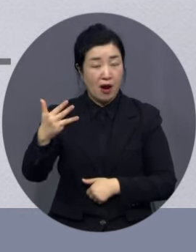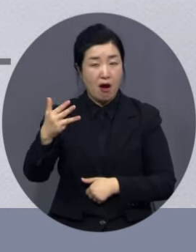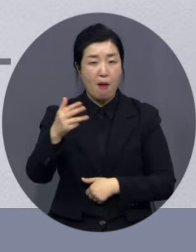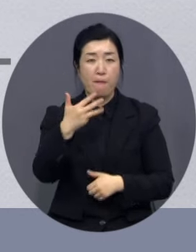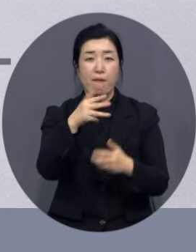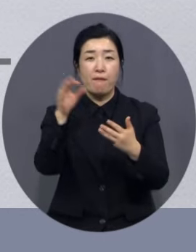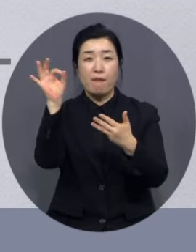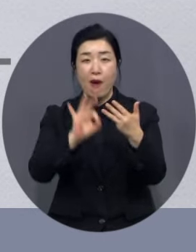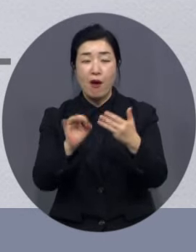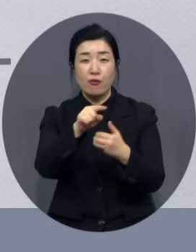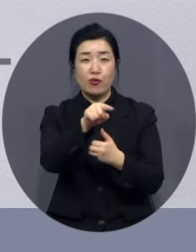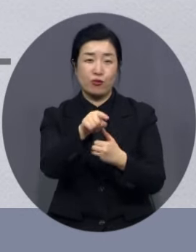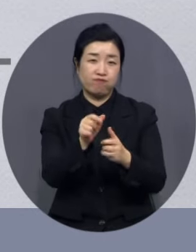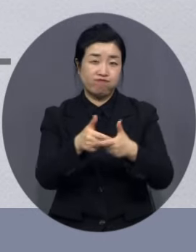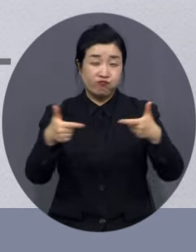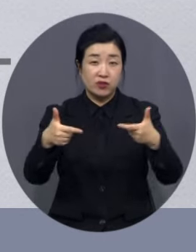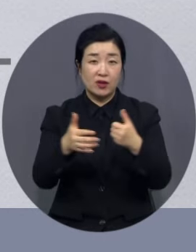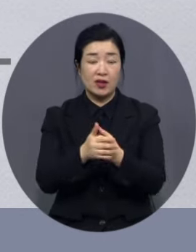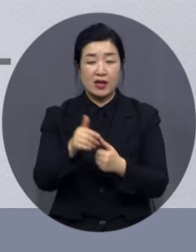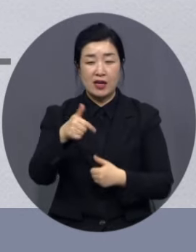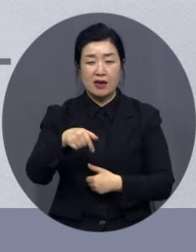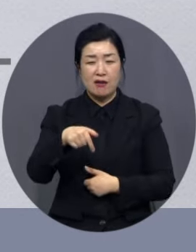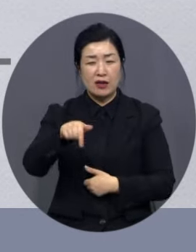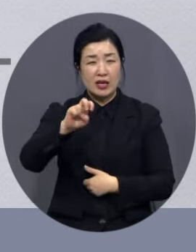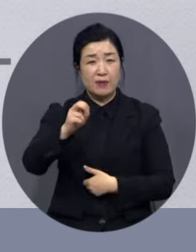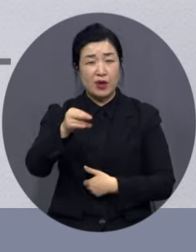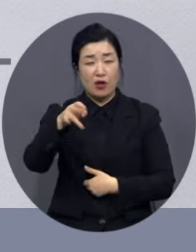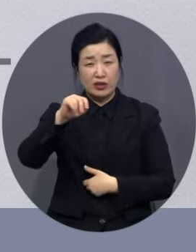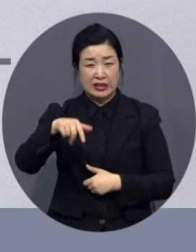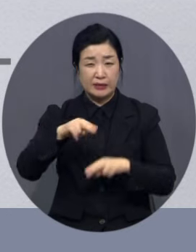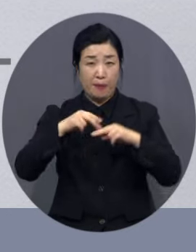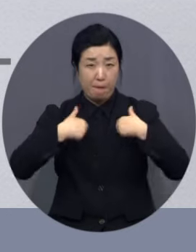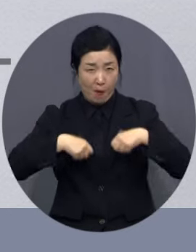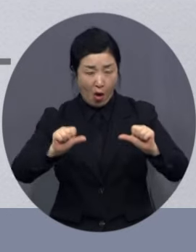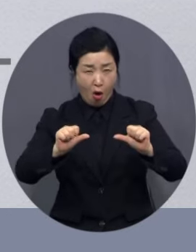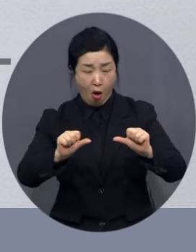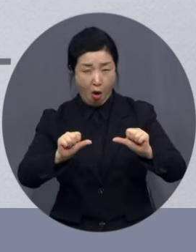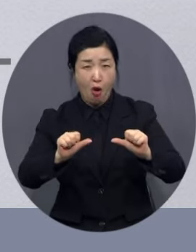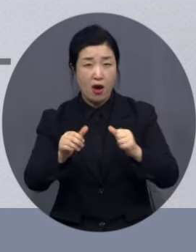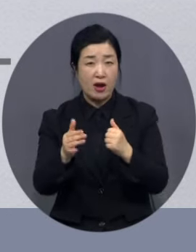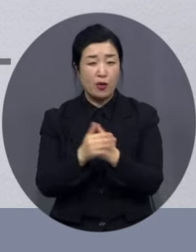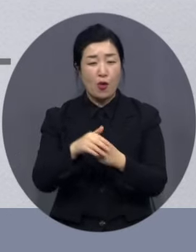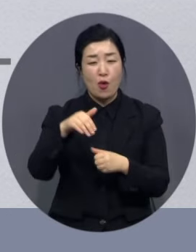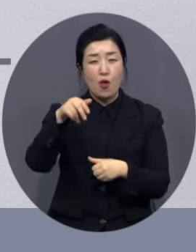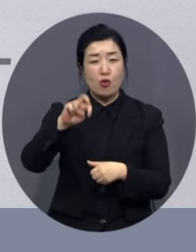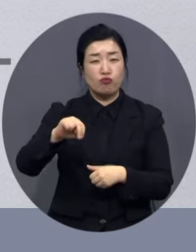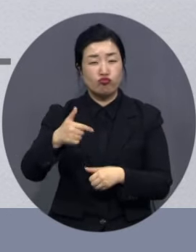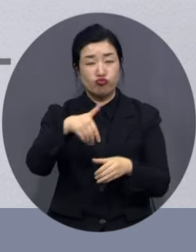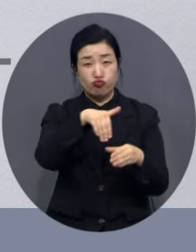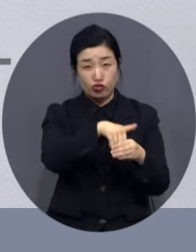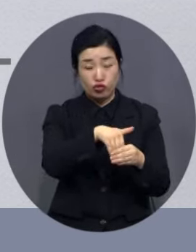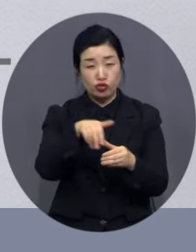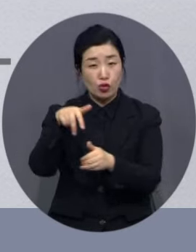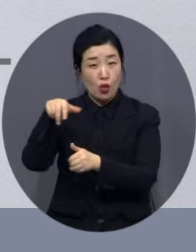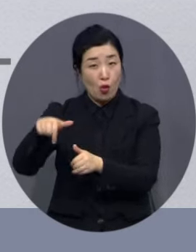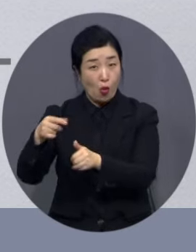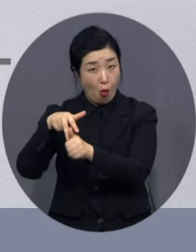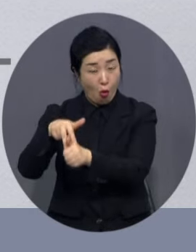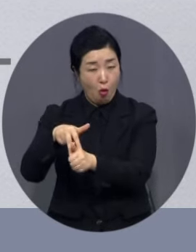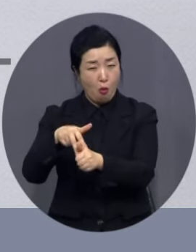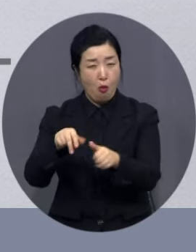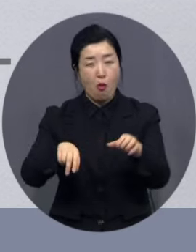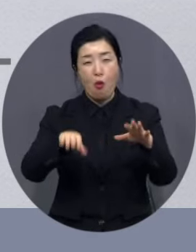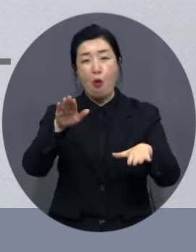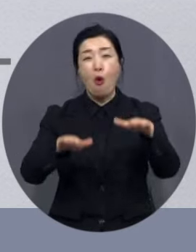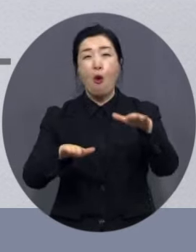높아졌습니다 김영진 예비 후보가 불 출마하고 국민의 힘에 복당하는 문대림 후보와 고광철 후보의 격차는